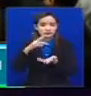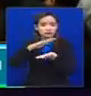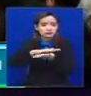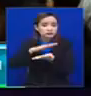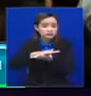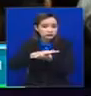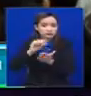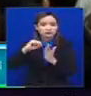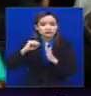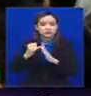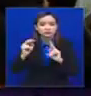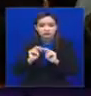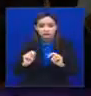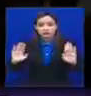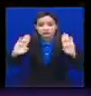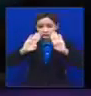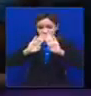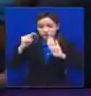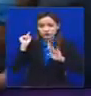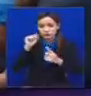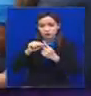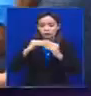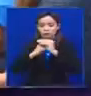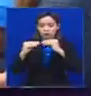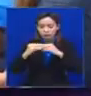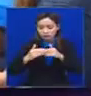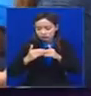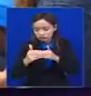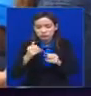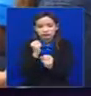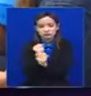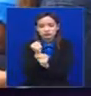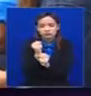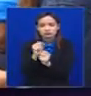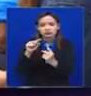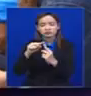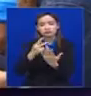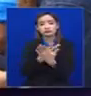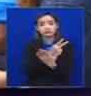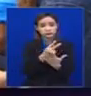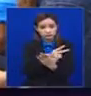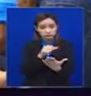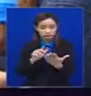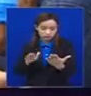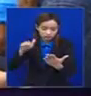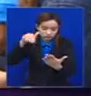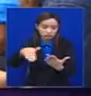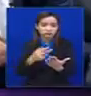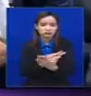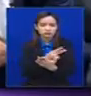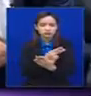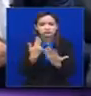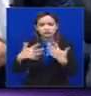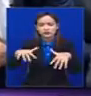ดีจังหวัดนครปฐมถึงการเดินหน้าโครงการก่อสร้างถนนมอเตอร์เวย์สายบางใหญ่กาญจนบุรีทำให้ชาวบ้านเครือแคลงสงสั